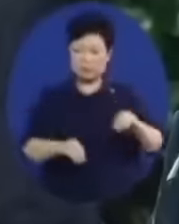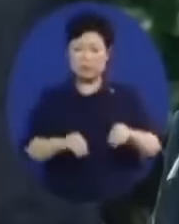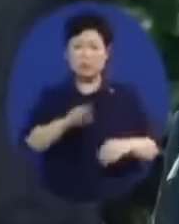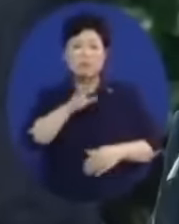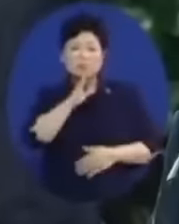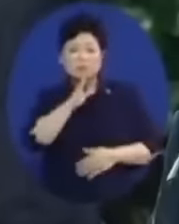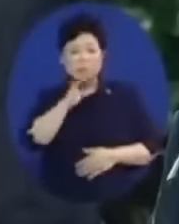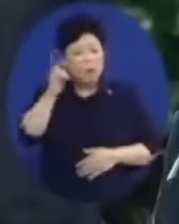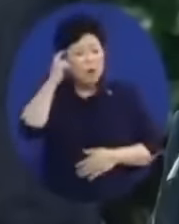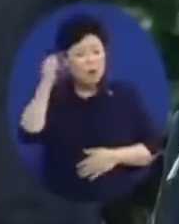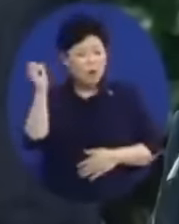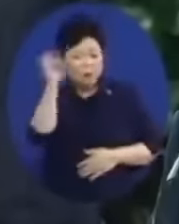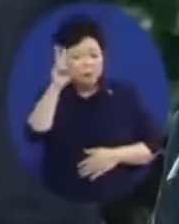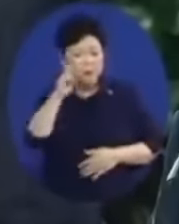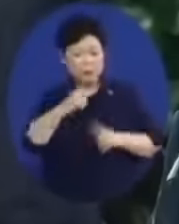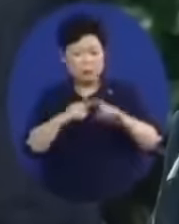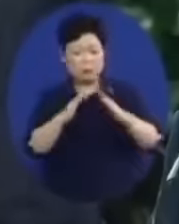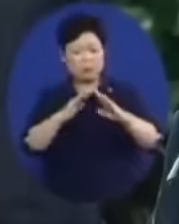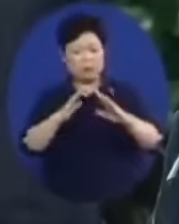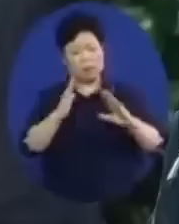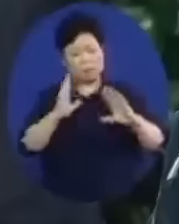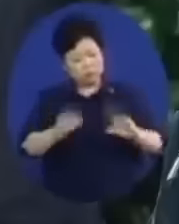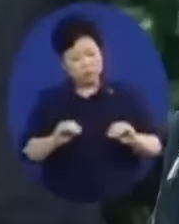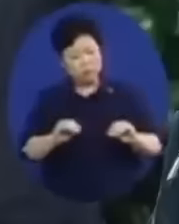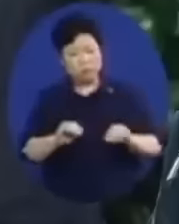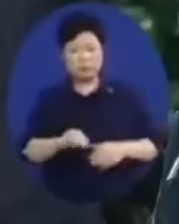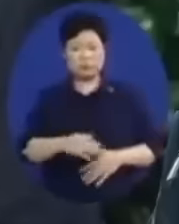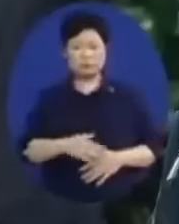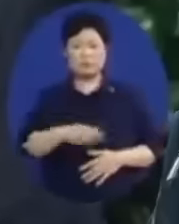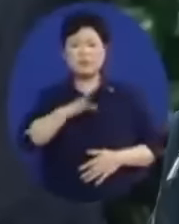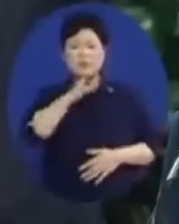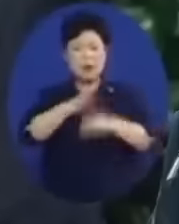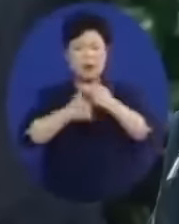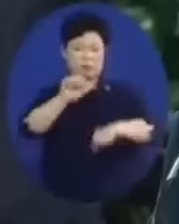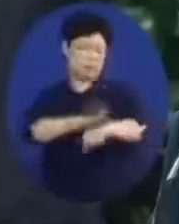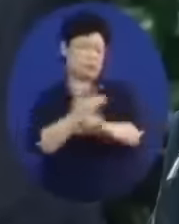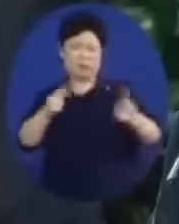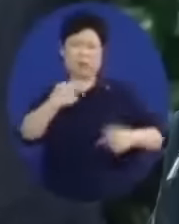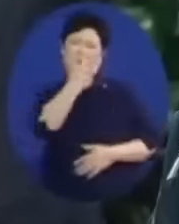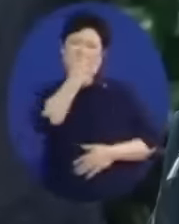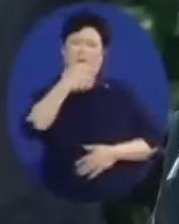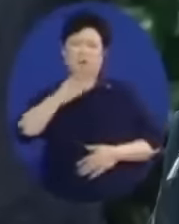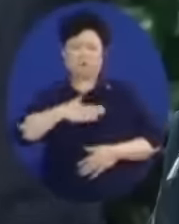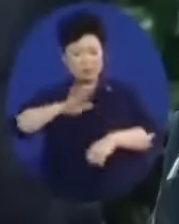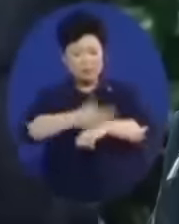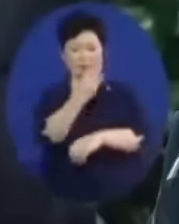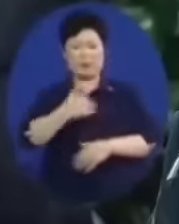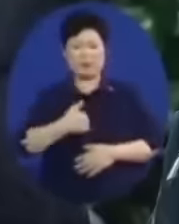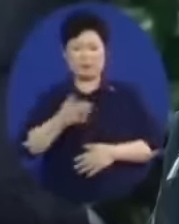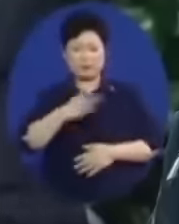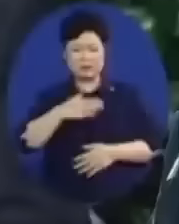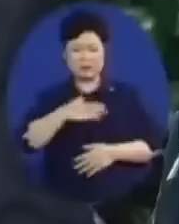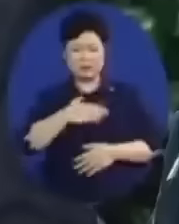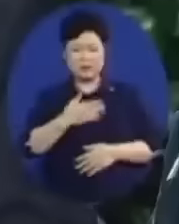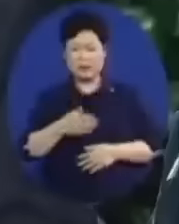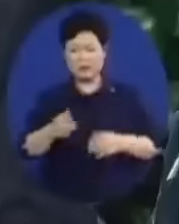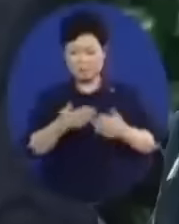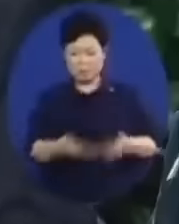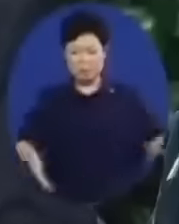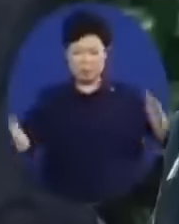그만 믿다니요. 하나님이 잘못된 것이 아니라 내가 잘못되어서 그렇습니다. 나는 보통이 장사를 하고